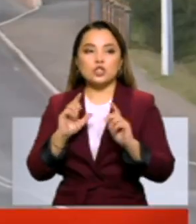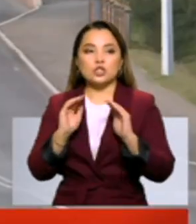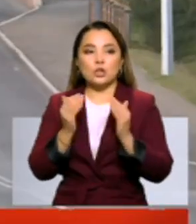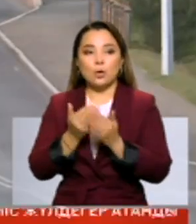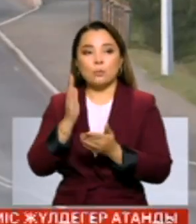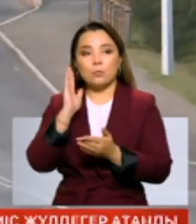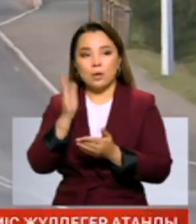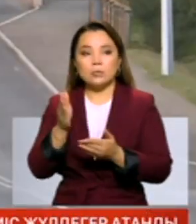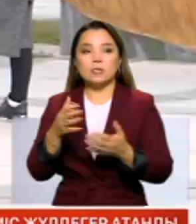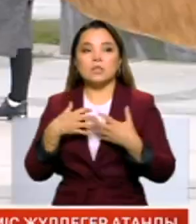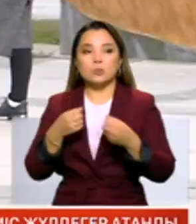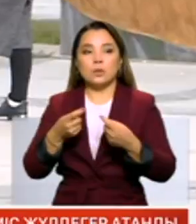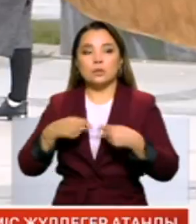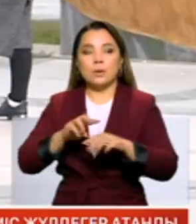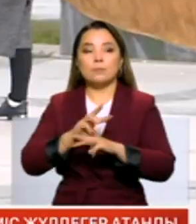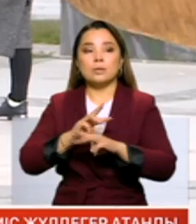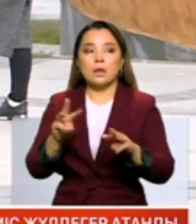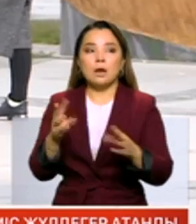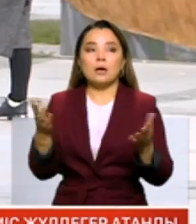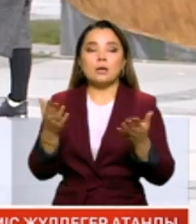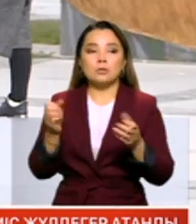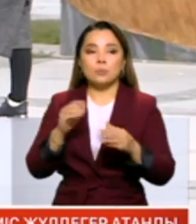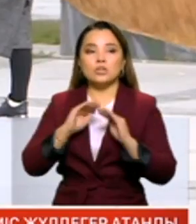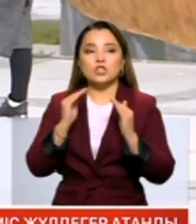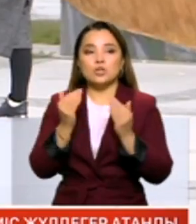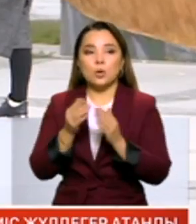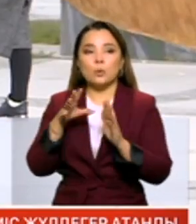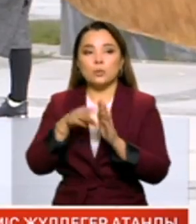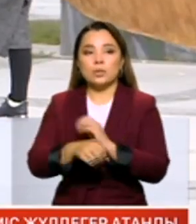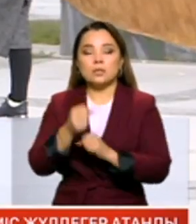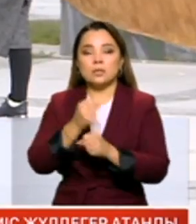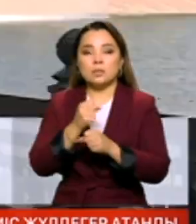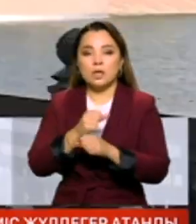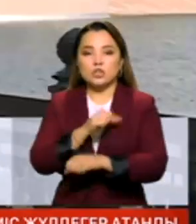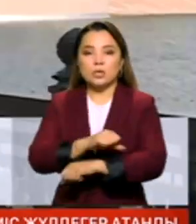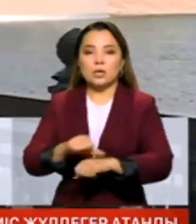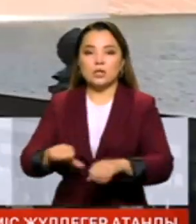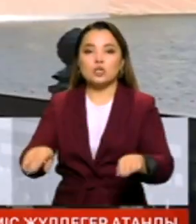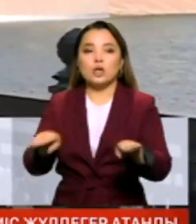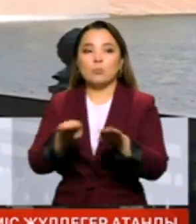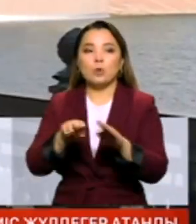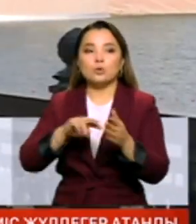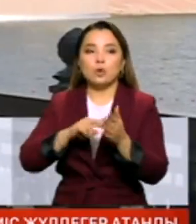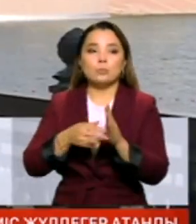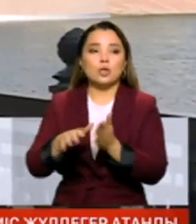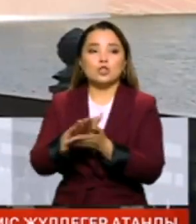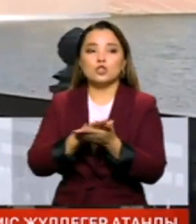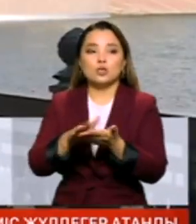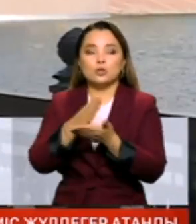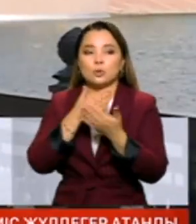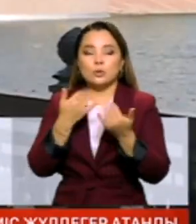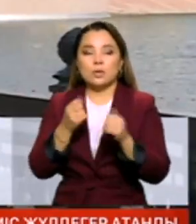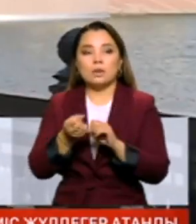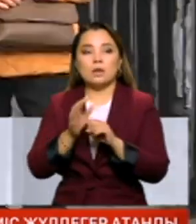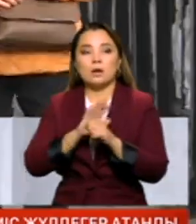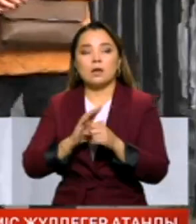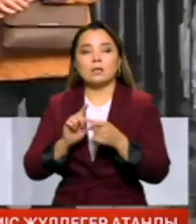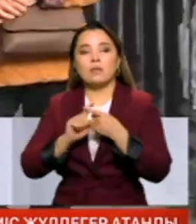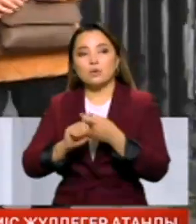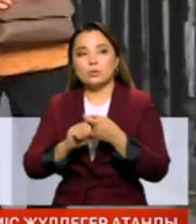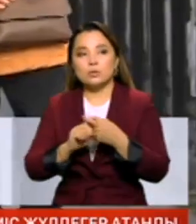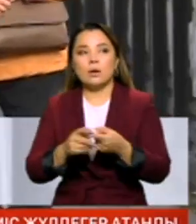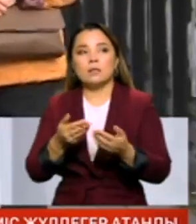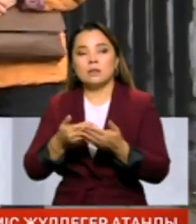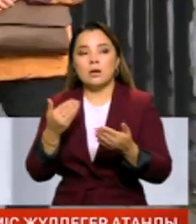енгізілеме. Денсаулық сақтау министрлігі қандай да бір шектеулер енгізу, шекараларды жабу жоспарда жоқ деді. Коронавирустың алдын алу үшін